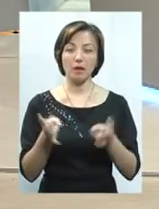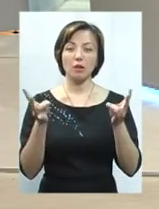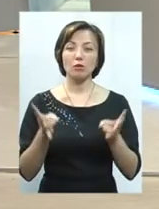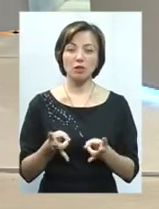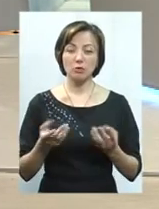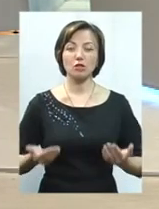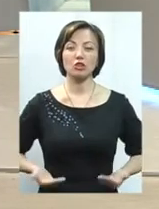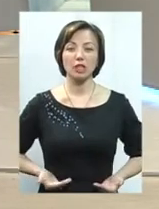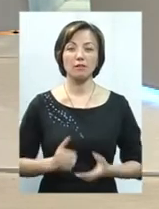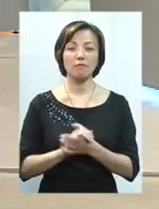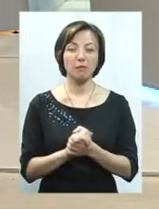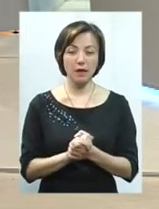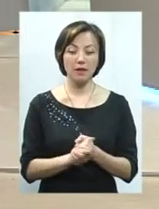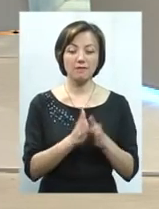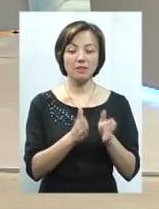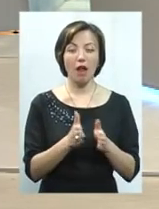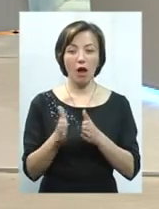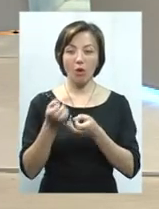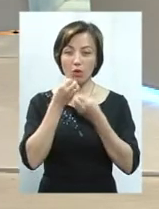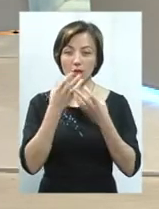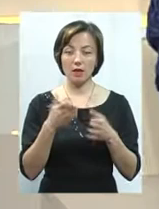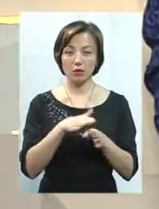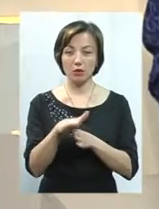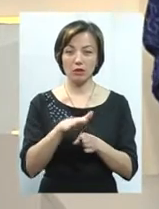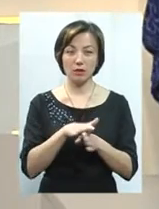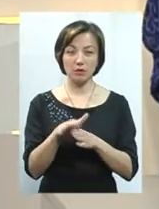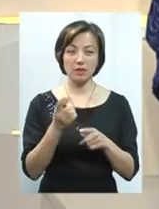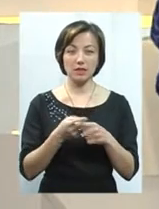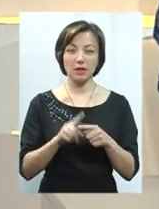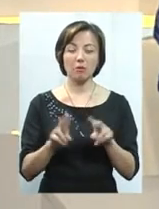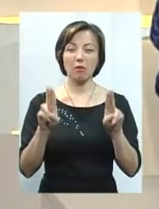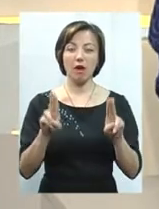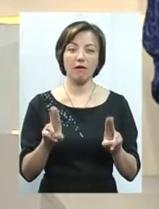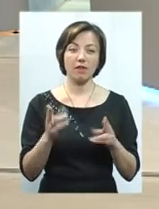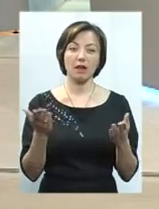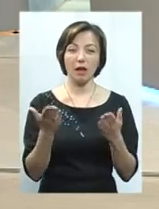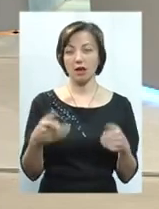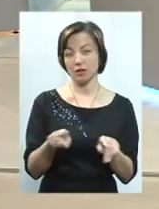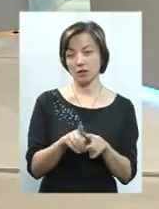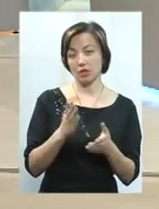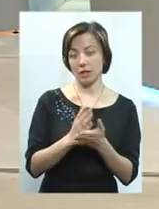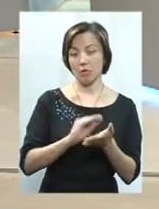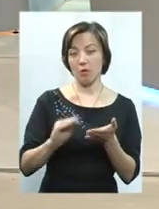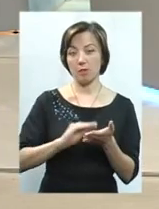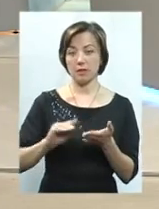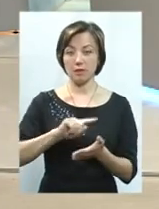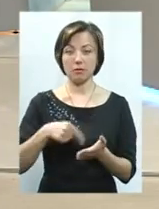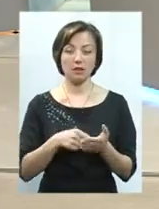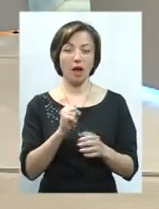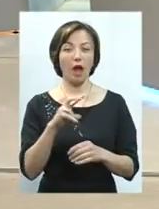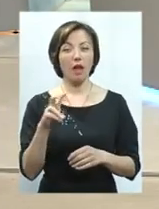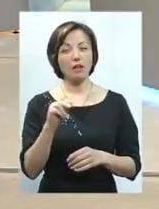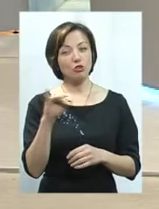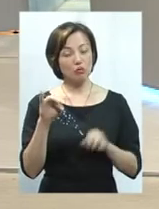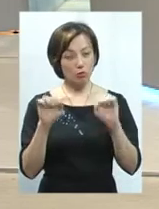потрібно жити в мирі, в злагоді і дотримуватися, власне, тих правил, які начебто є прописані в місті, Але чи можна